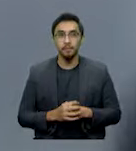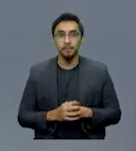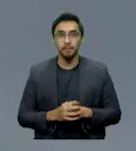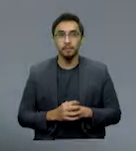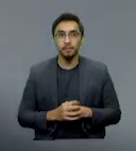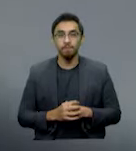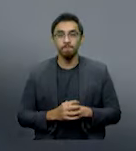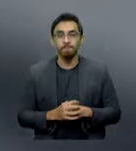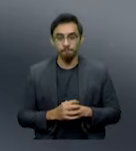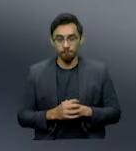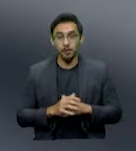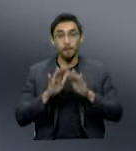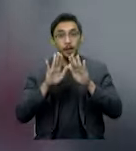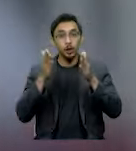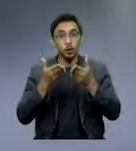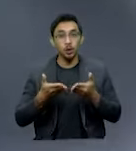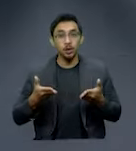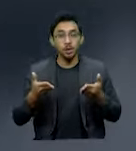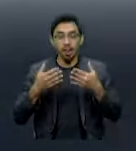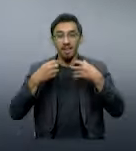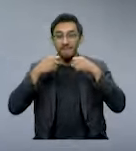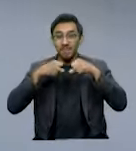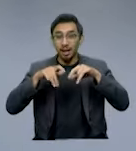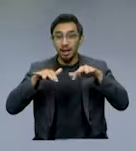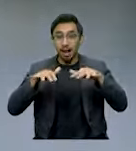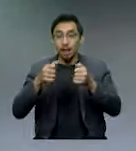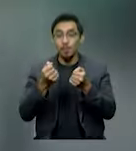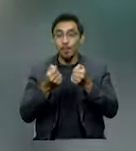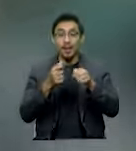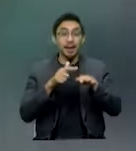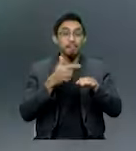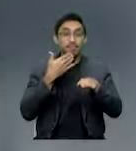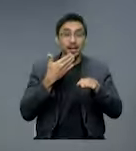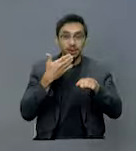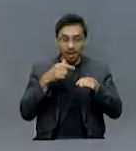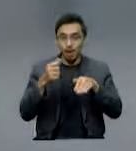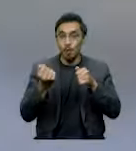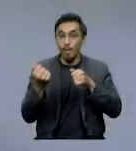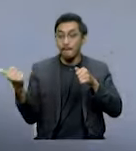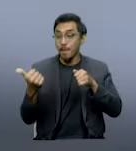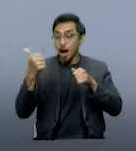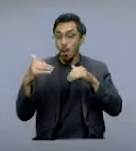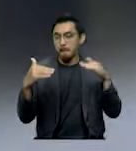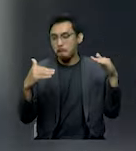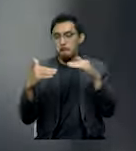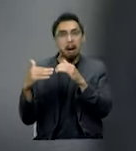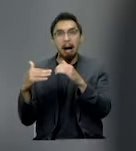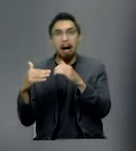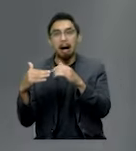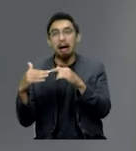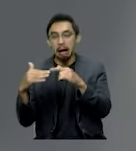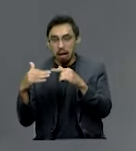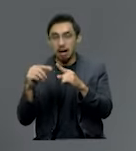Viral di media sosial, sebuah minibus menabrak showroom mobil super mewah di Pantai Indah Kapuk 2, Jalan Kavling Boulevard,